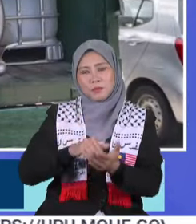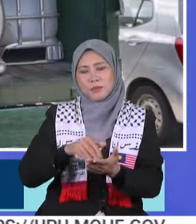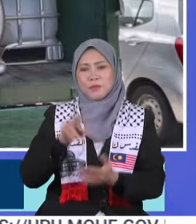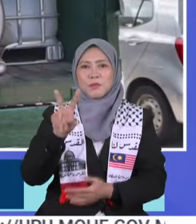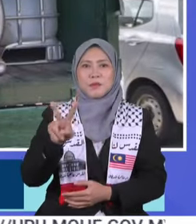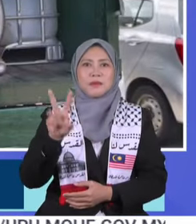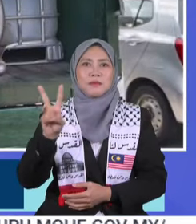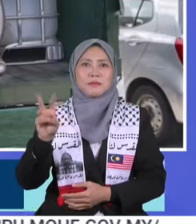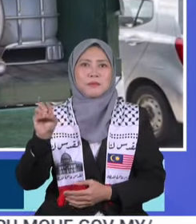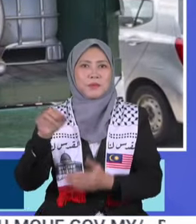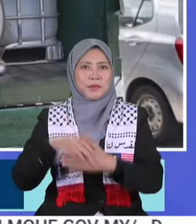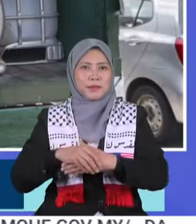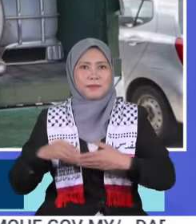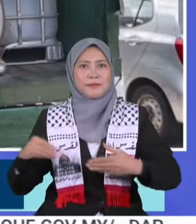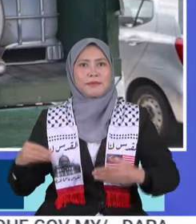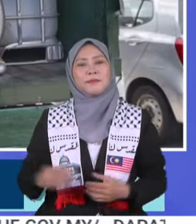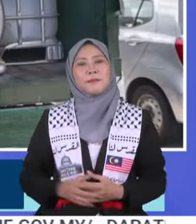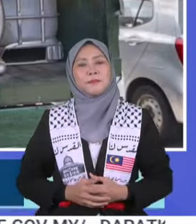RM27,620.